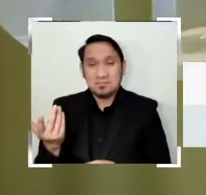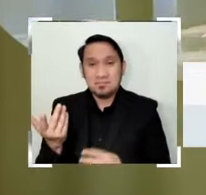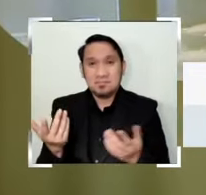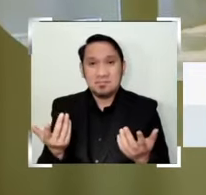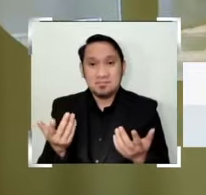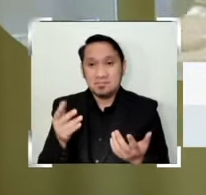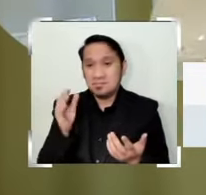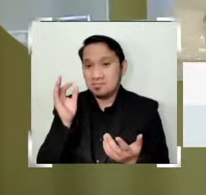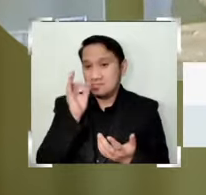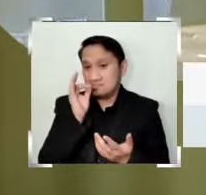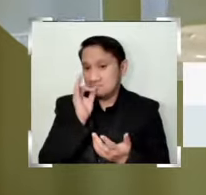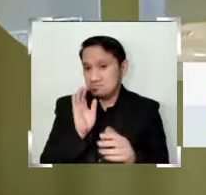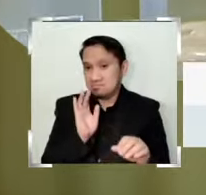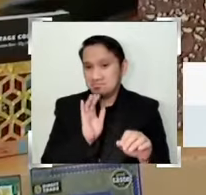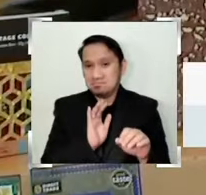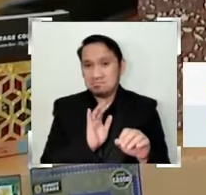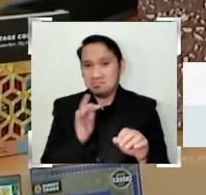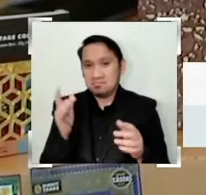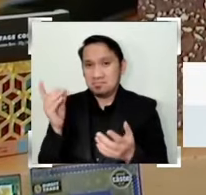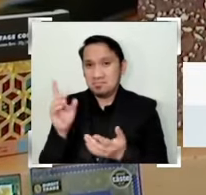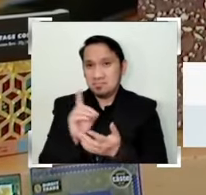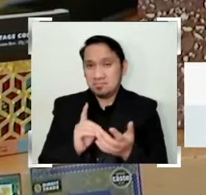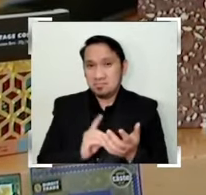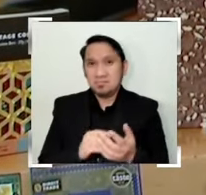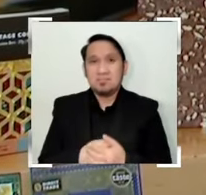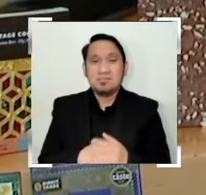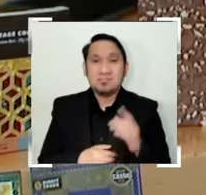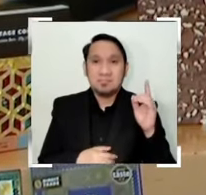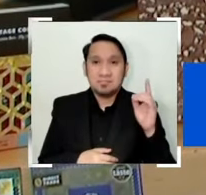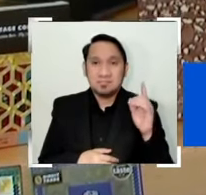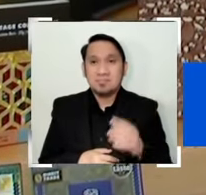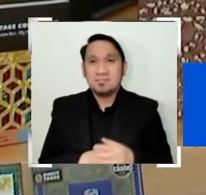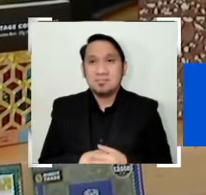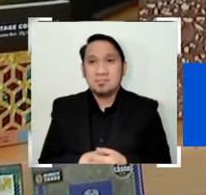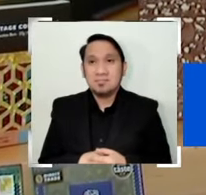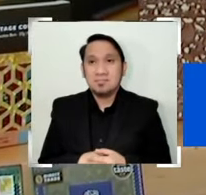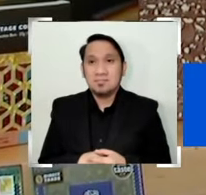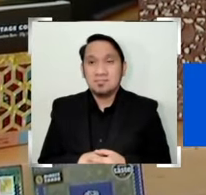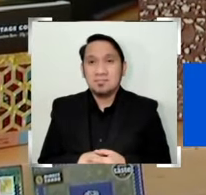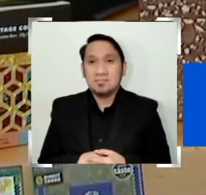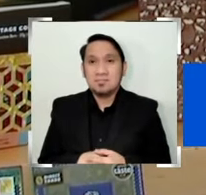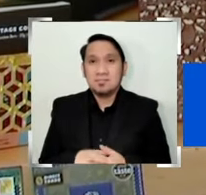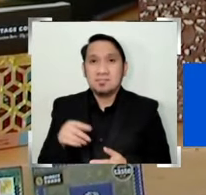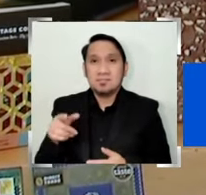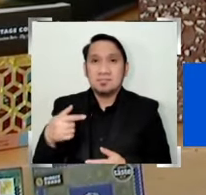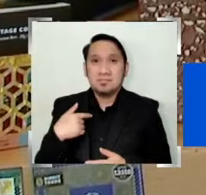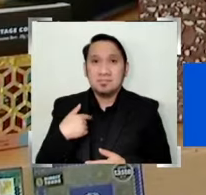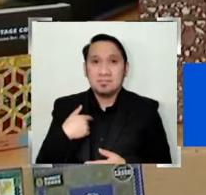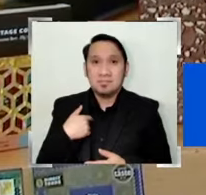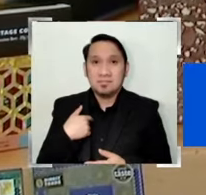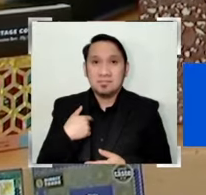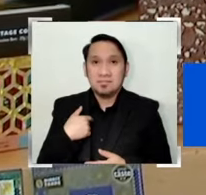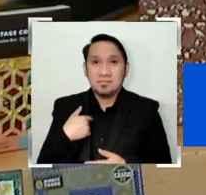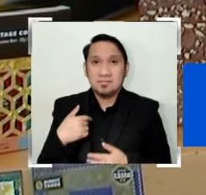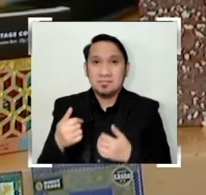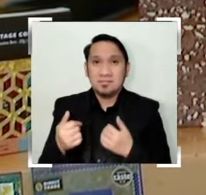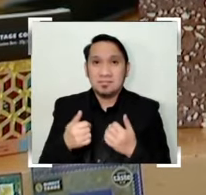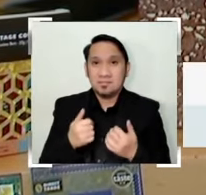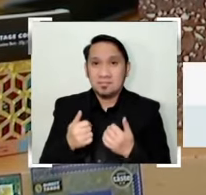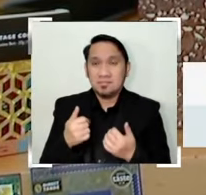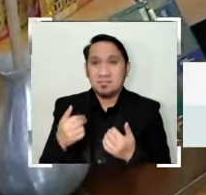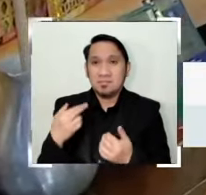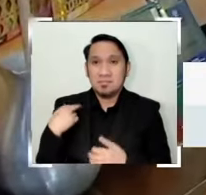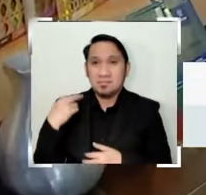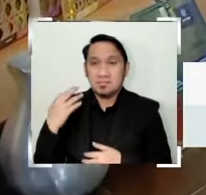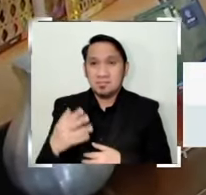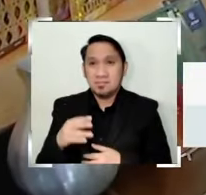ni Chef Daniel. Yung coffee bag, it's the representation of when I was able to showcase Filipinos in this